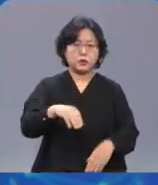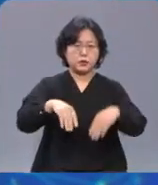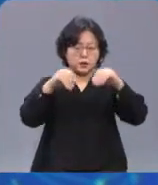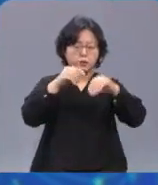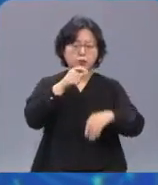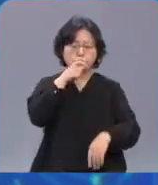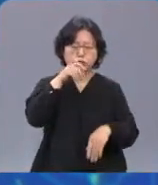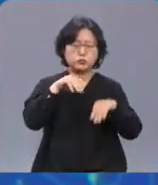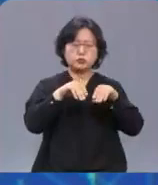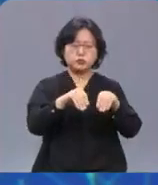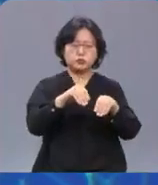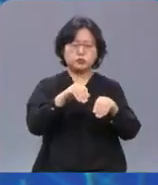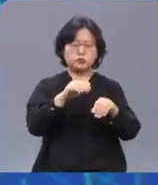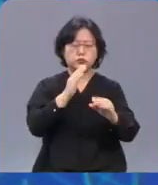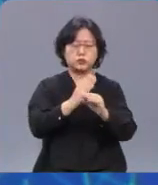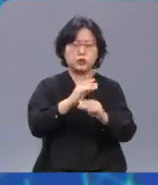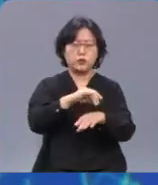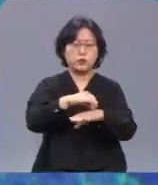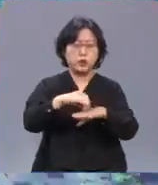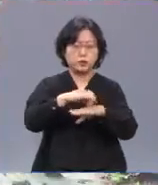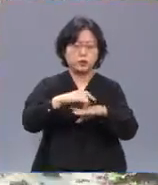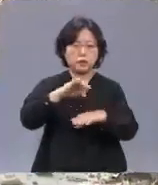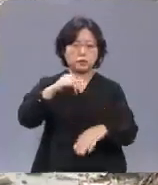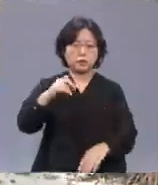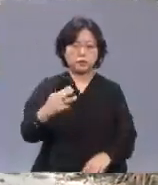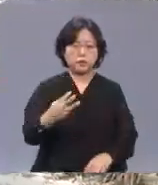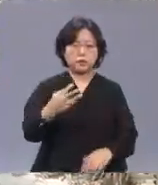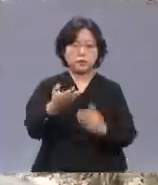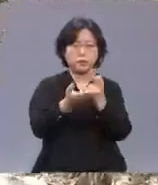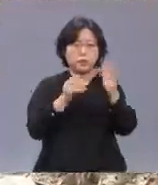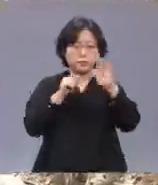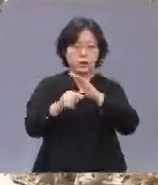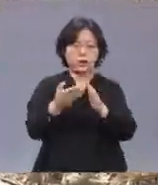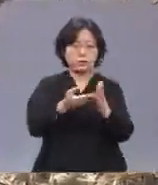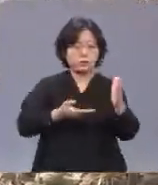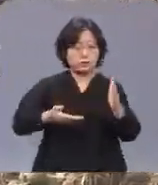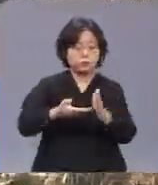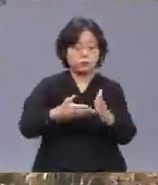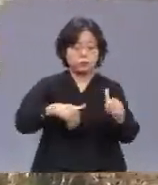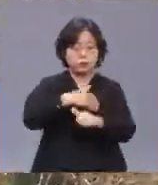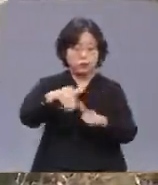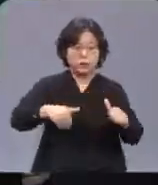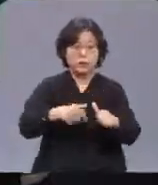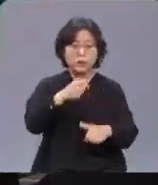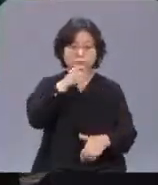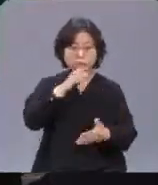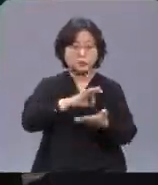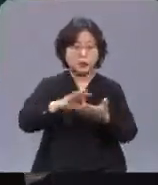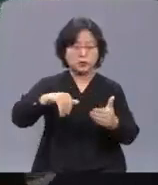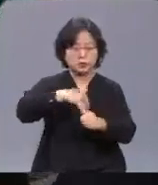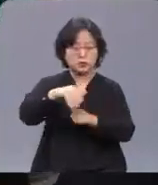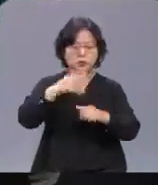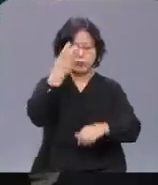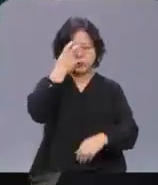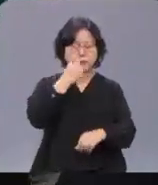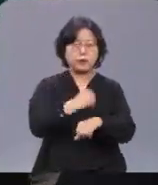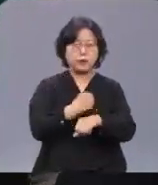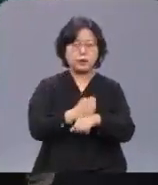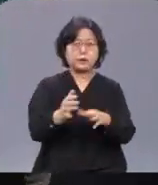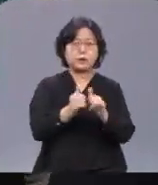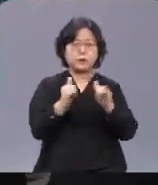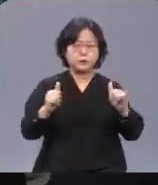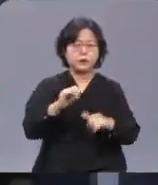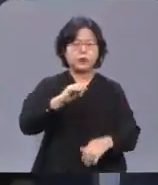제한 급수가 시행되고 있는 완도군 금일도를 방문해 저수지 저수 상황과 물 사용 실태를 점검하고